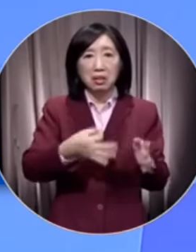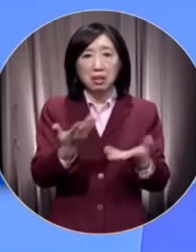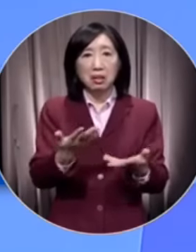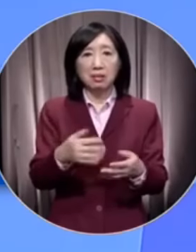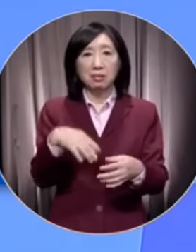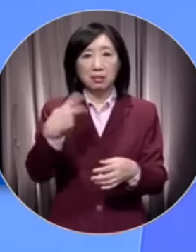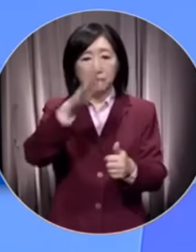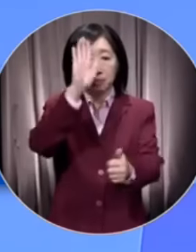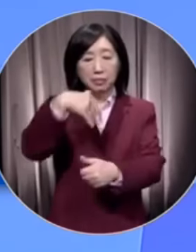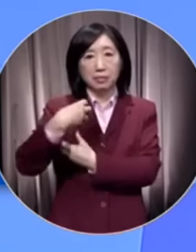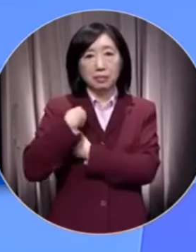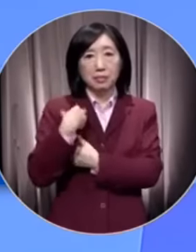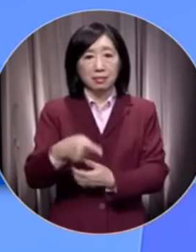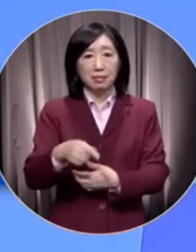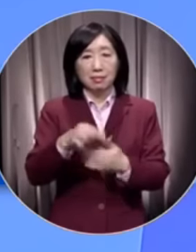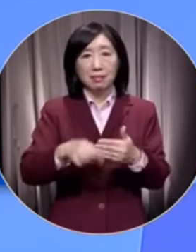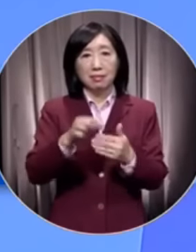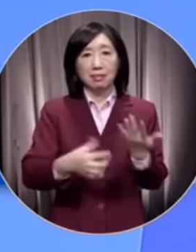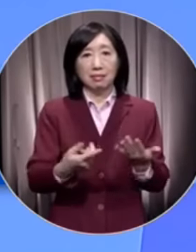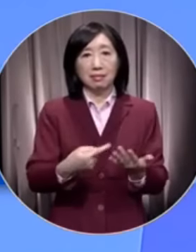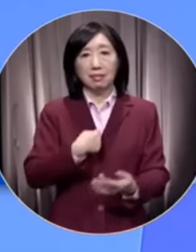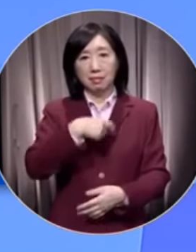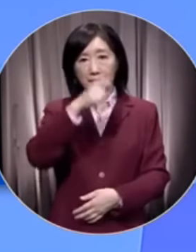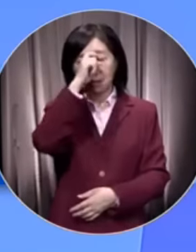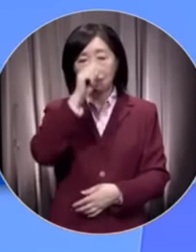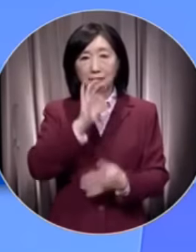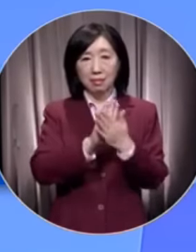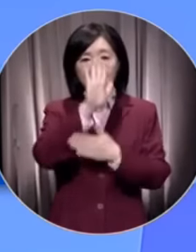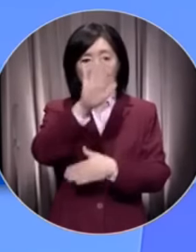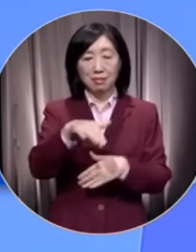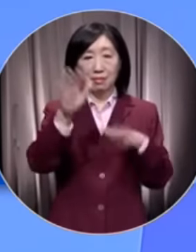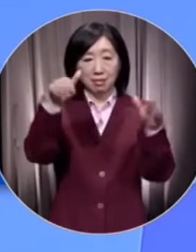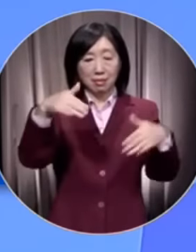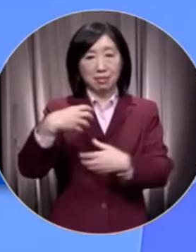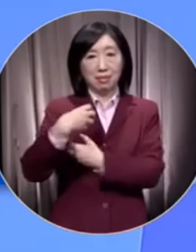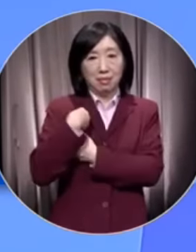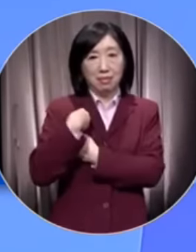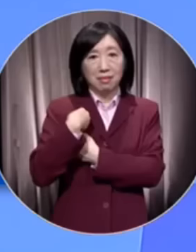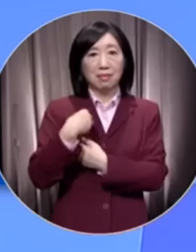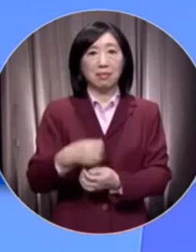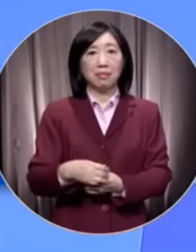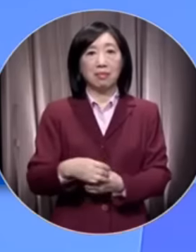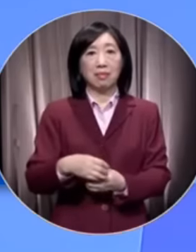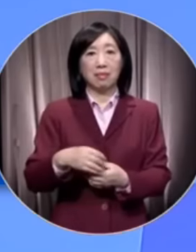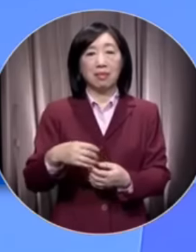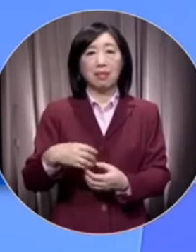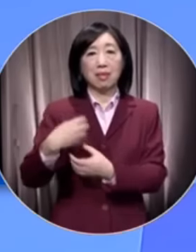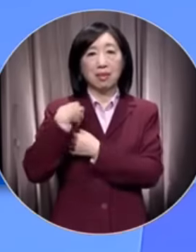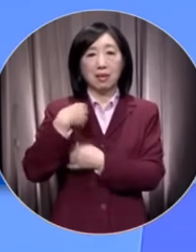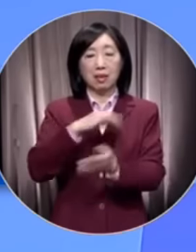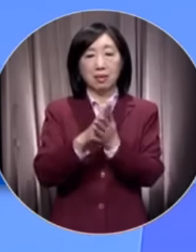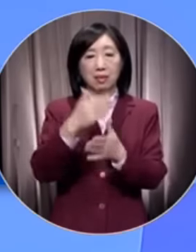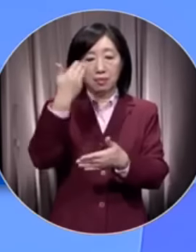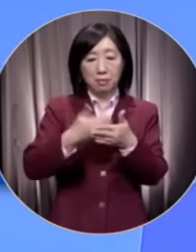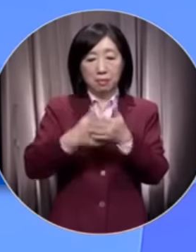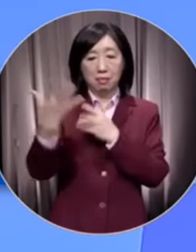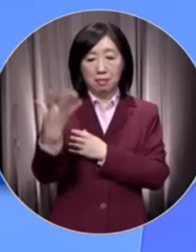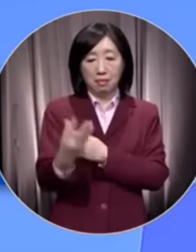制，我主张未来走向全面的募兵，兵力降低到18万以